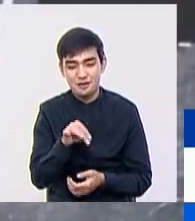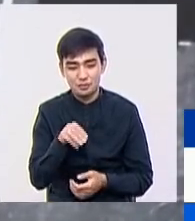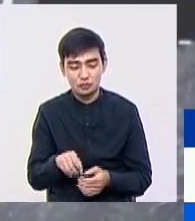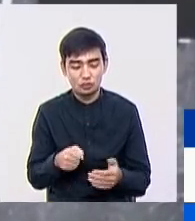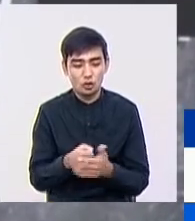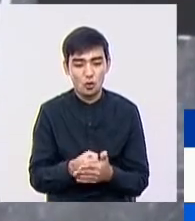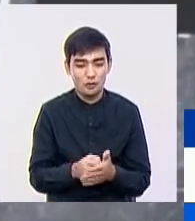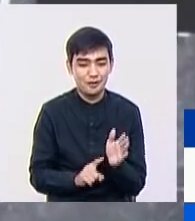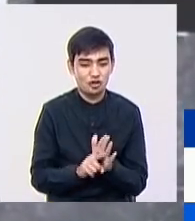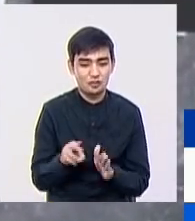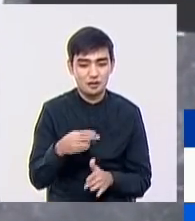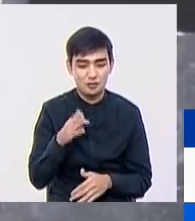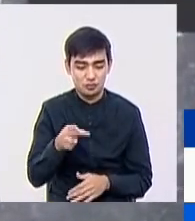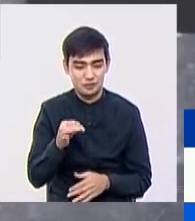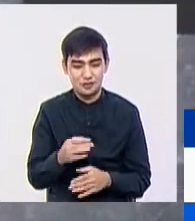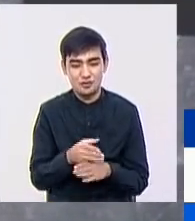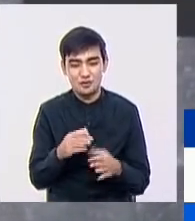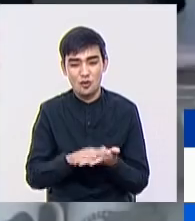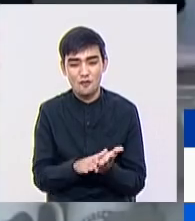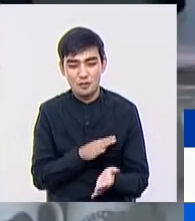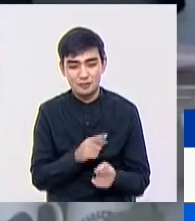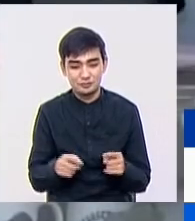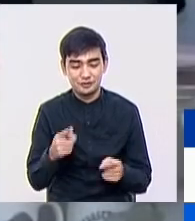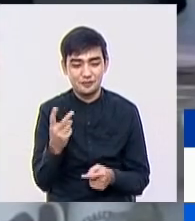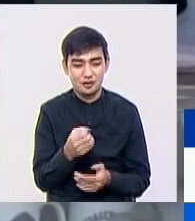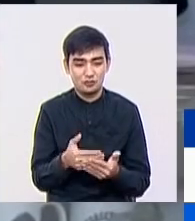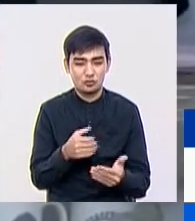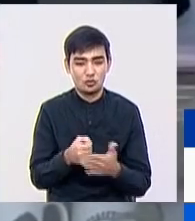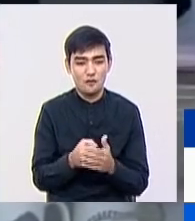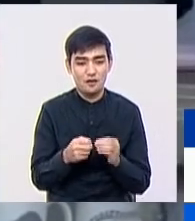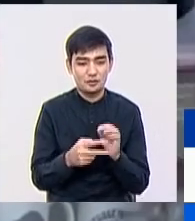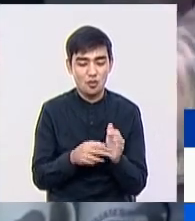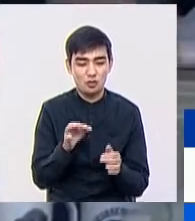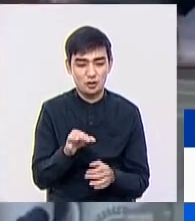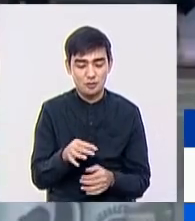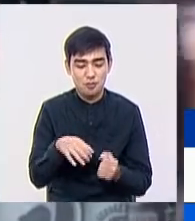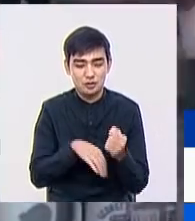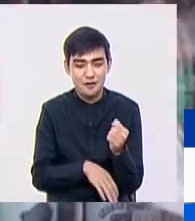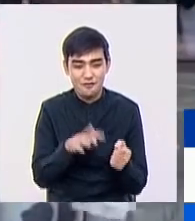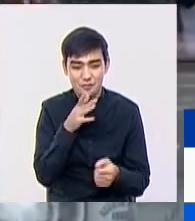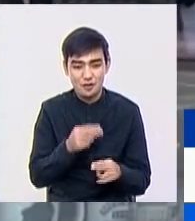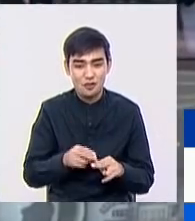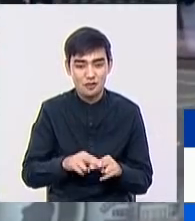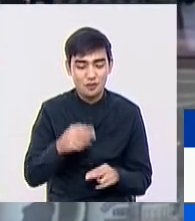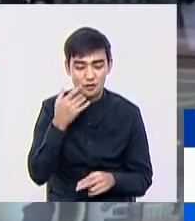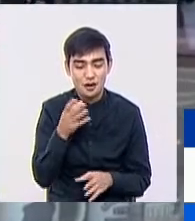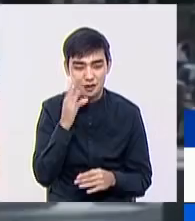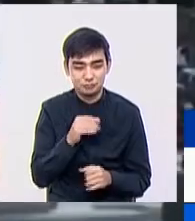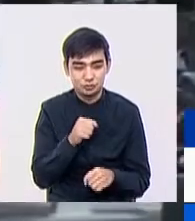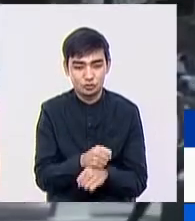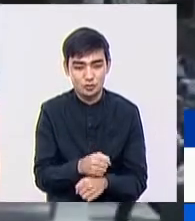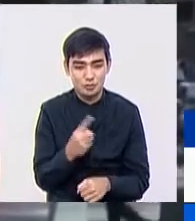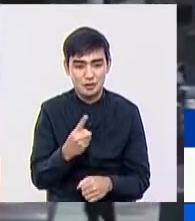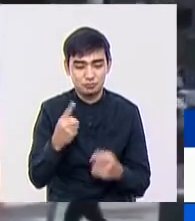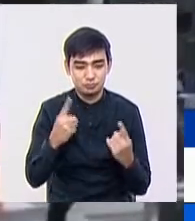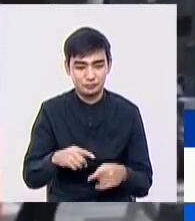начала декабря. Договоренность достигнута за 2 недели до 18 октября последнего срока, когда можно предотвратить